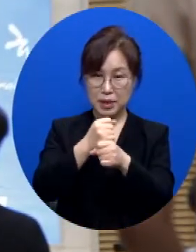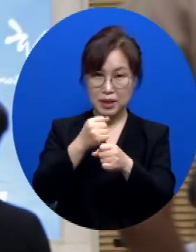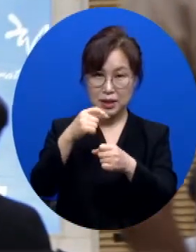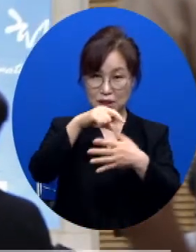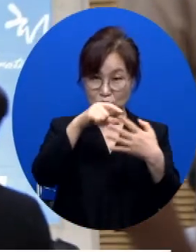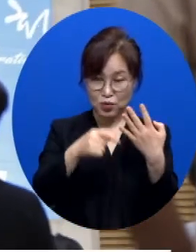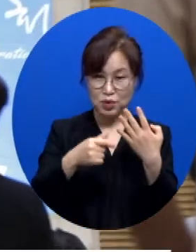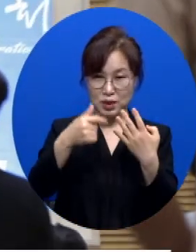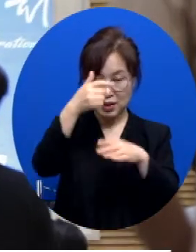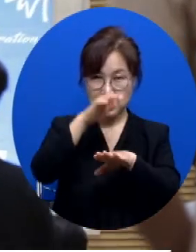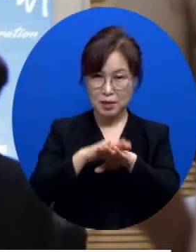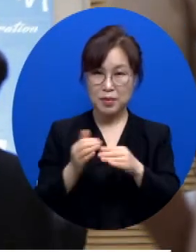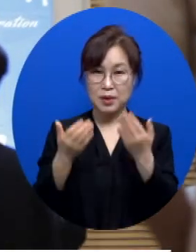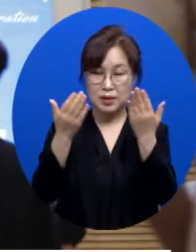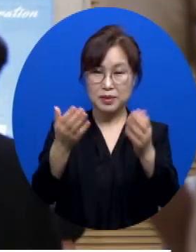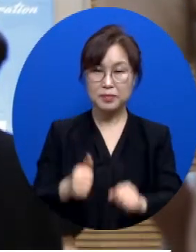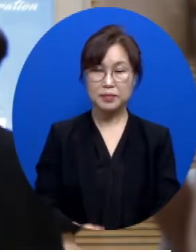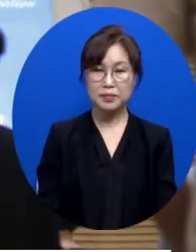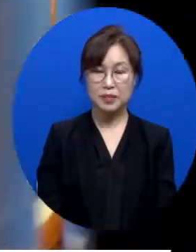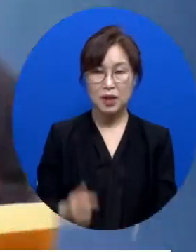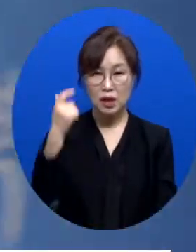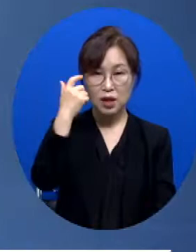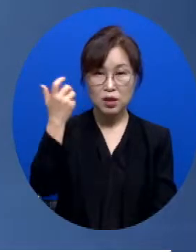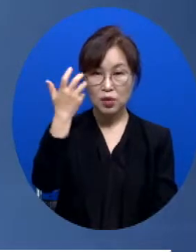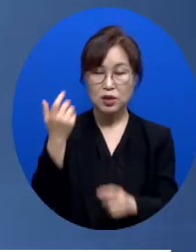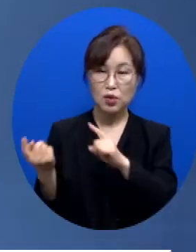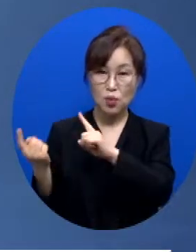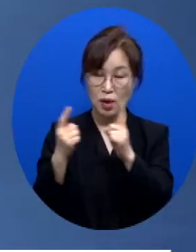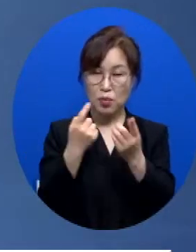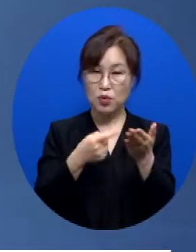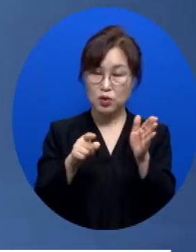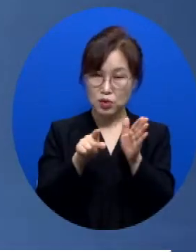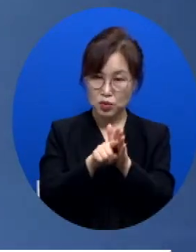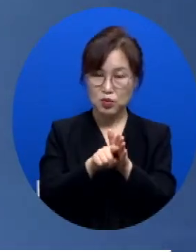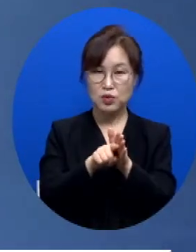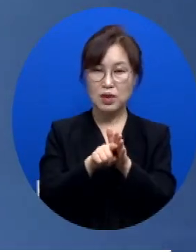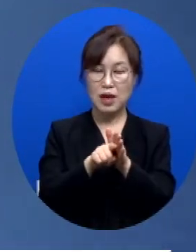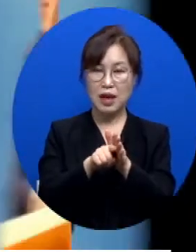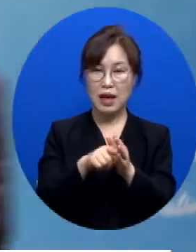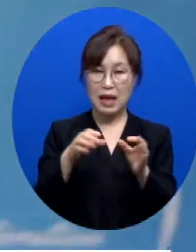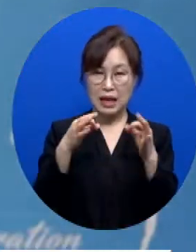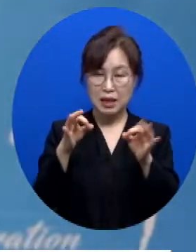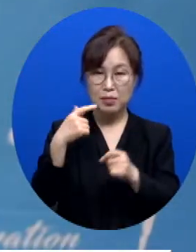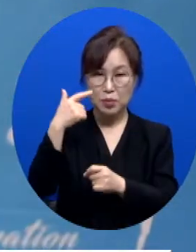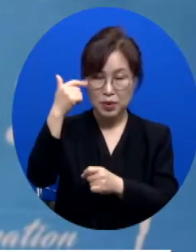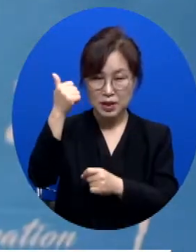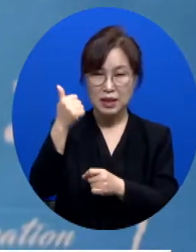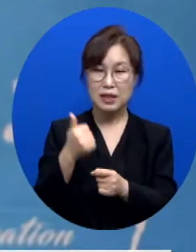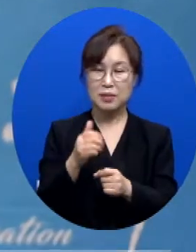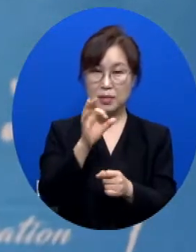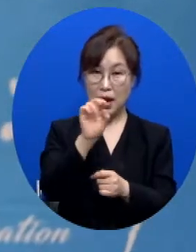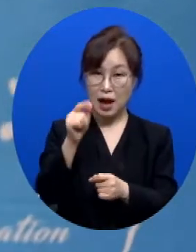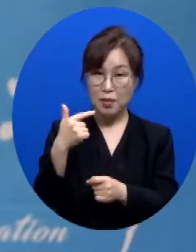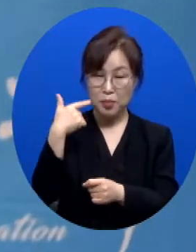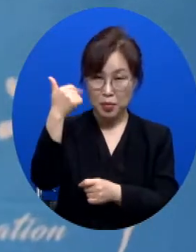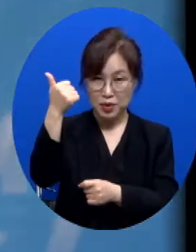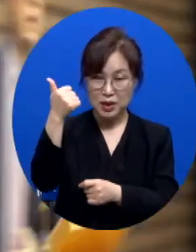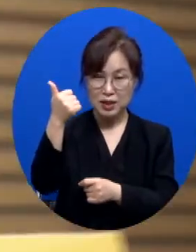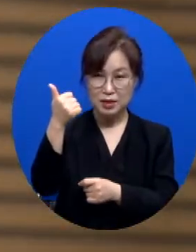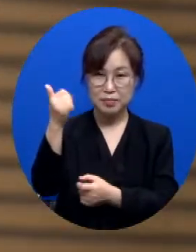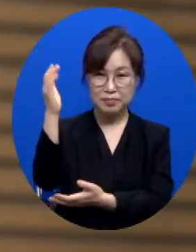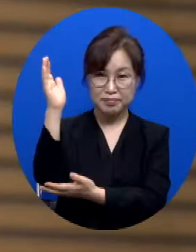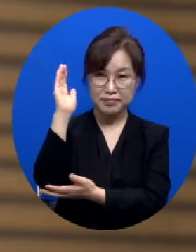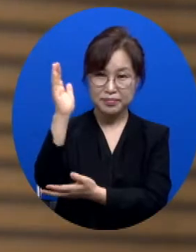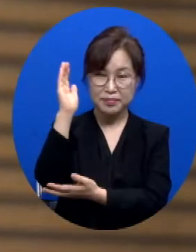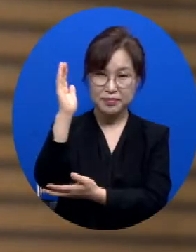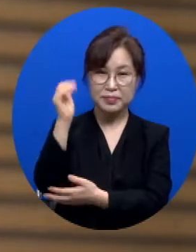말씀 훈련과 영적 회복을 위해 열린 프로젝트에는 김태영, 박재필, 안광복 목사 등이 강사로 나서 말씀을